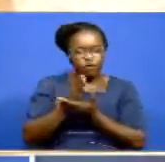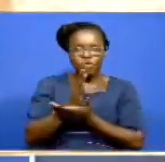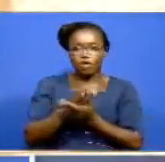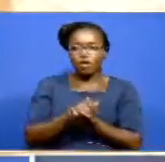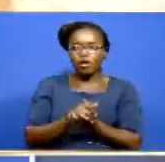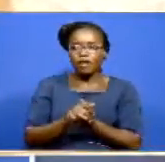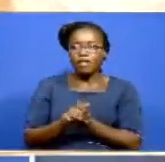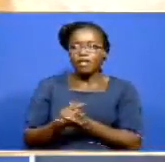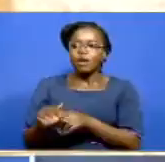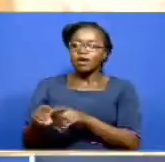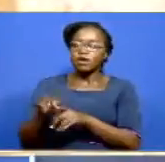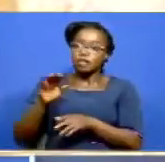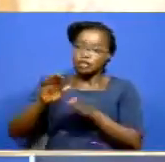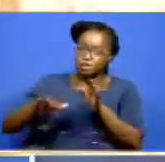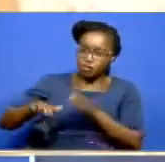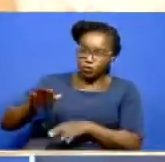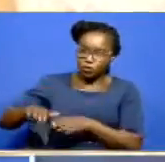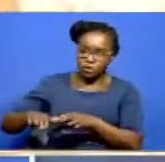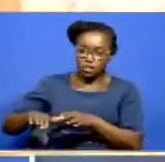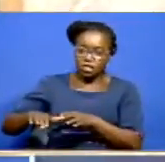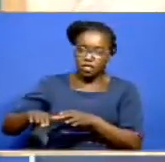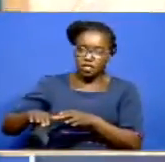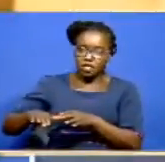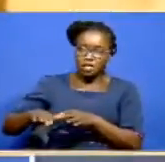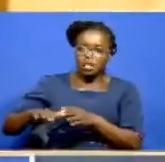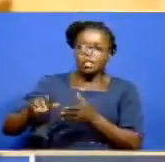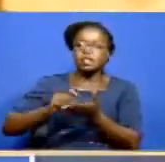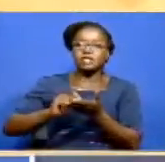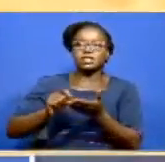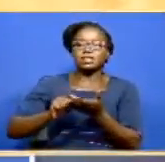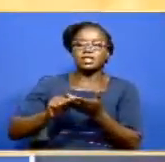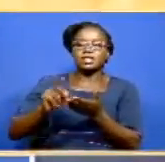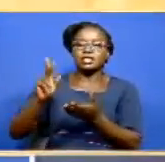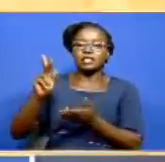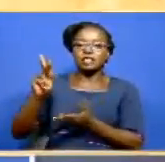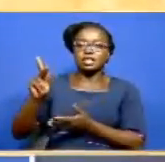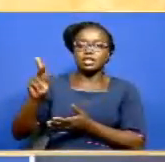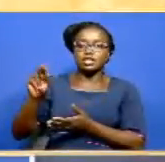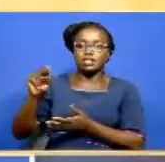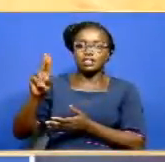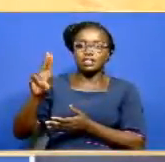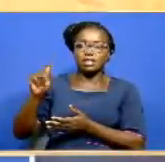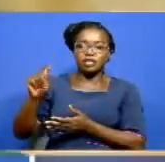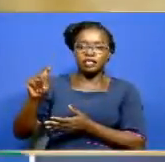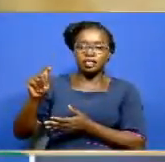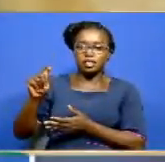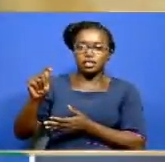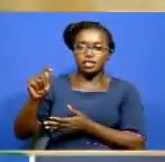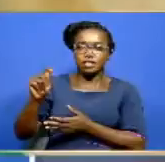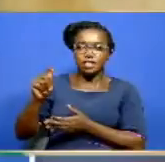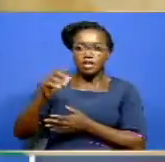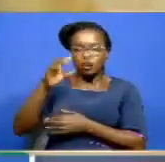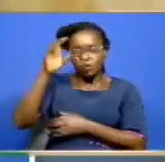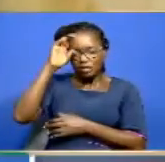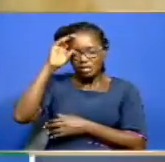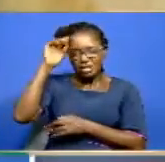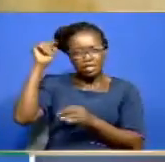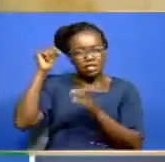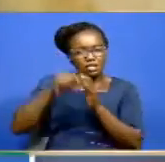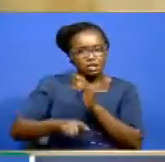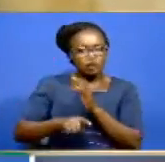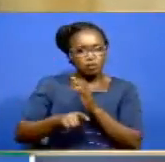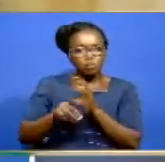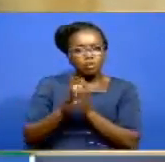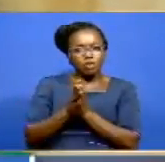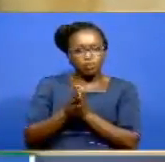Kwingineko huko Mwingi, katibu katika chama cha walimu CHUNAT Michael Mbutu ametoa wito wa kuzingatiwa kikamilifu kwa maagizo ya kukabiliana